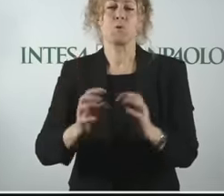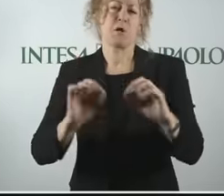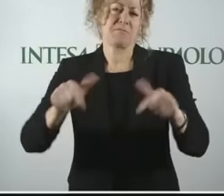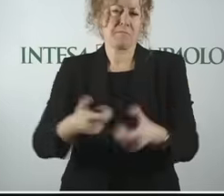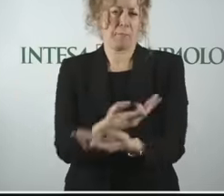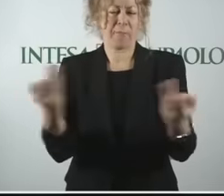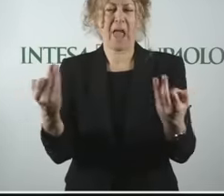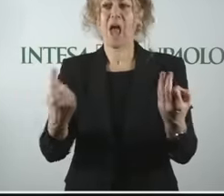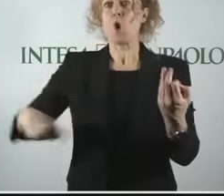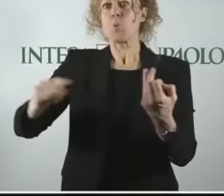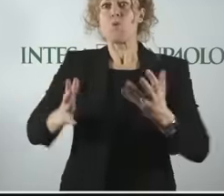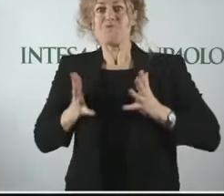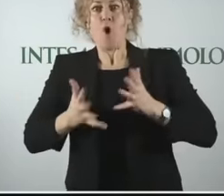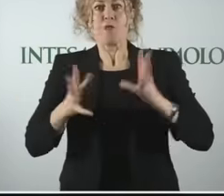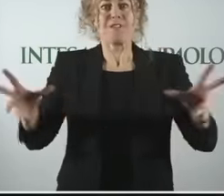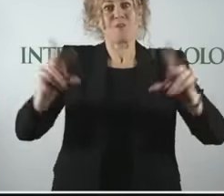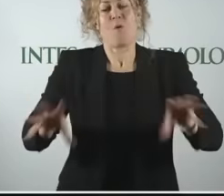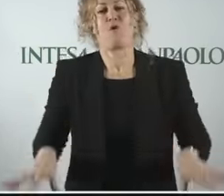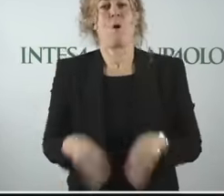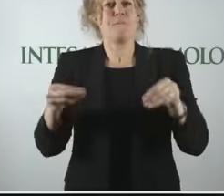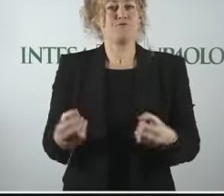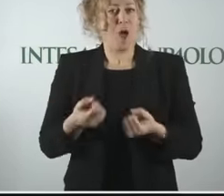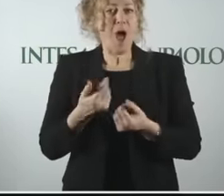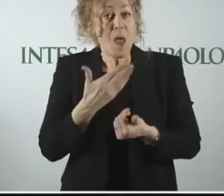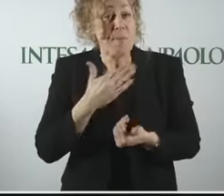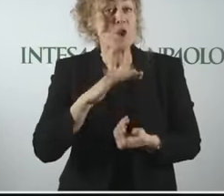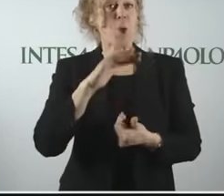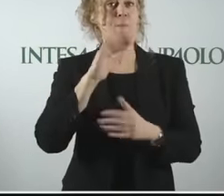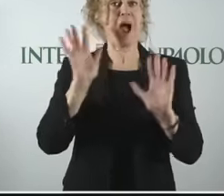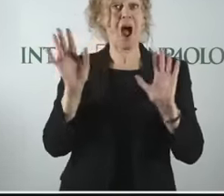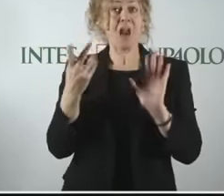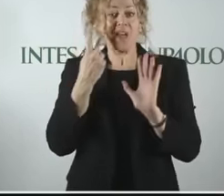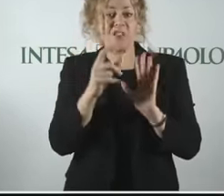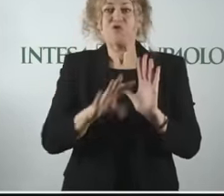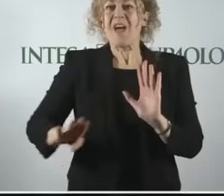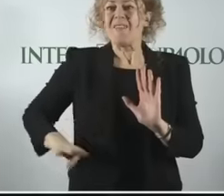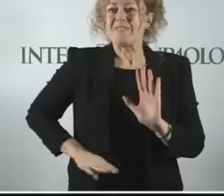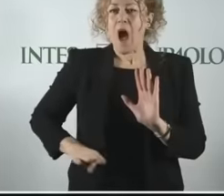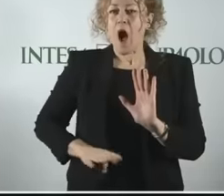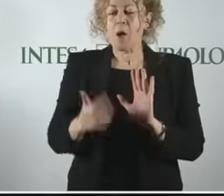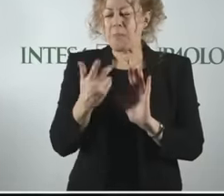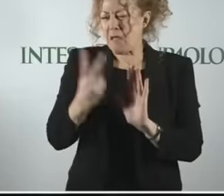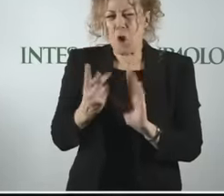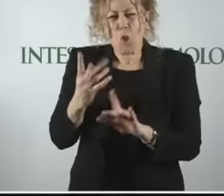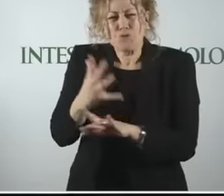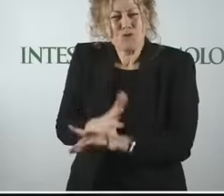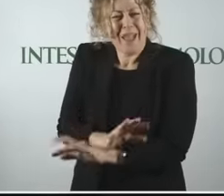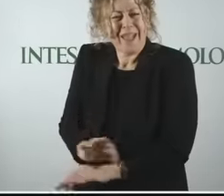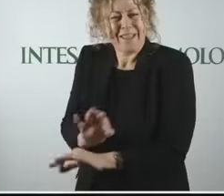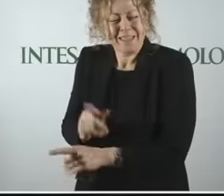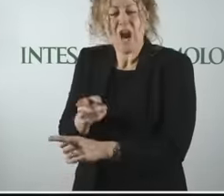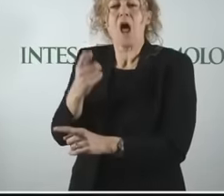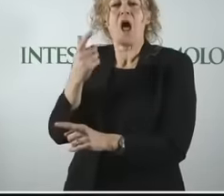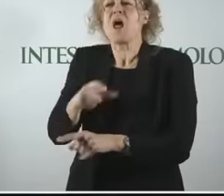molto la voglia di ricominciare Meno male Figurati che la fame c'entrava così poco che